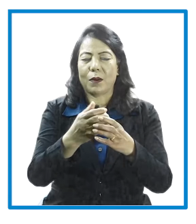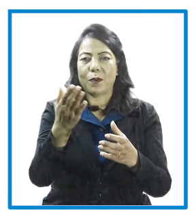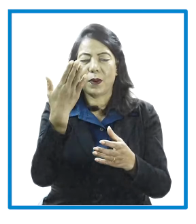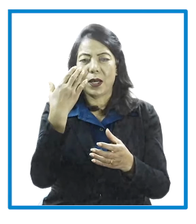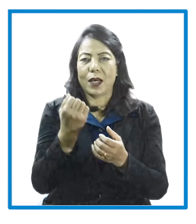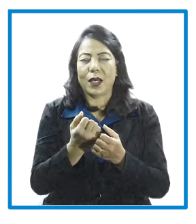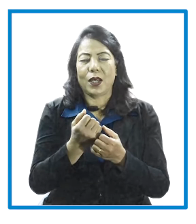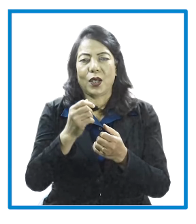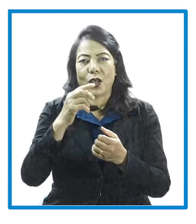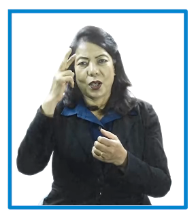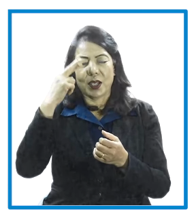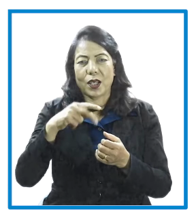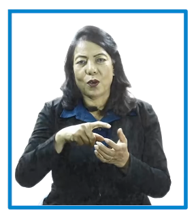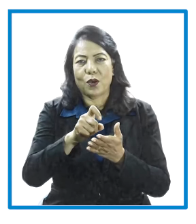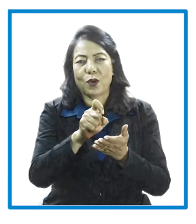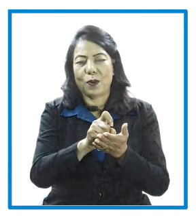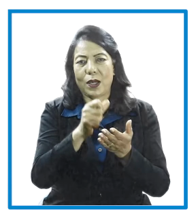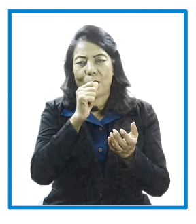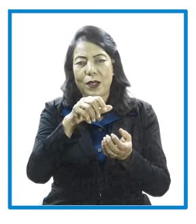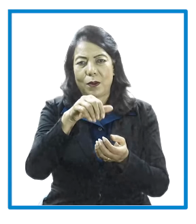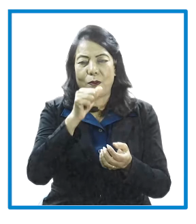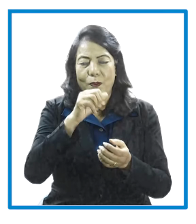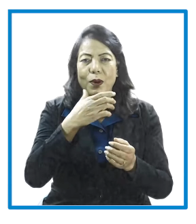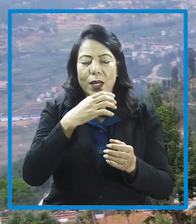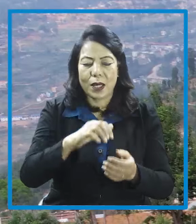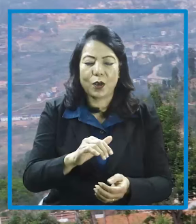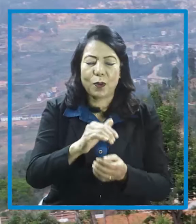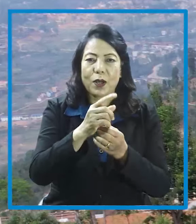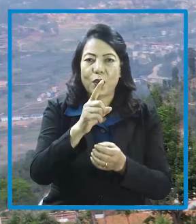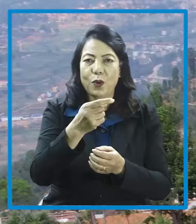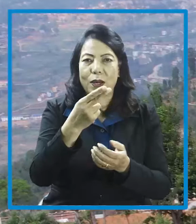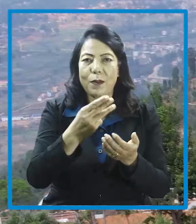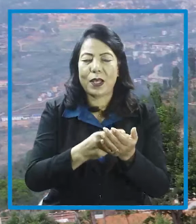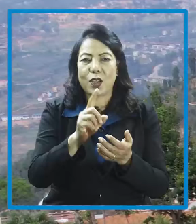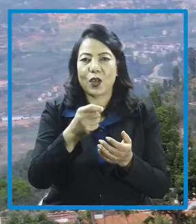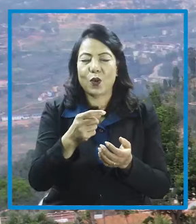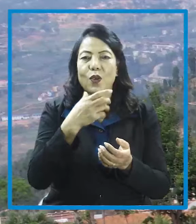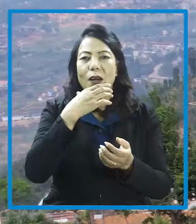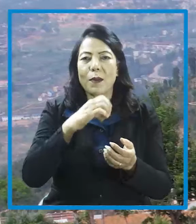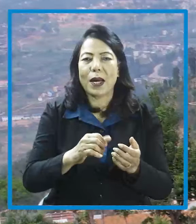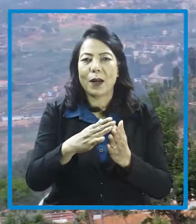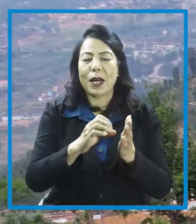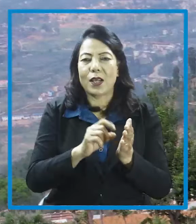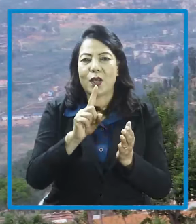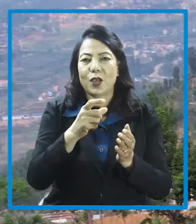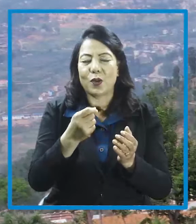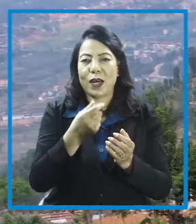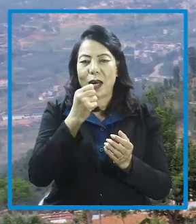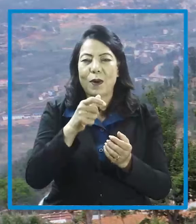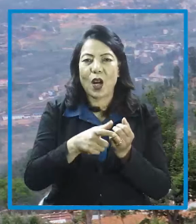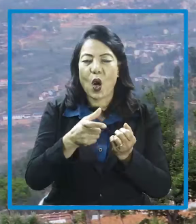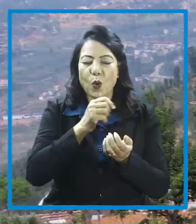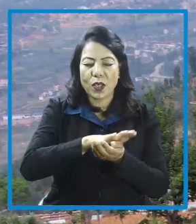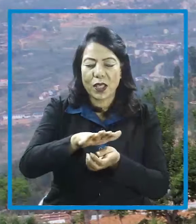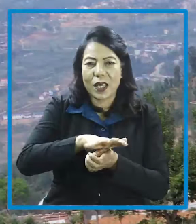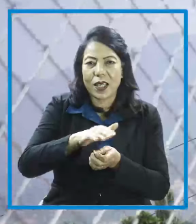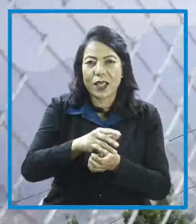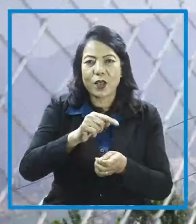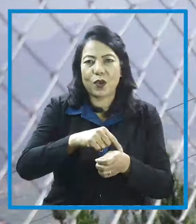बाह्य परजीवीबाट टाढा रहन् भनेर डुबाएको हो कि बाख्रालाई अब एउटा घरमा 10 वटा बाख्रा पालेको छ 10 वटा बाख्रालाई